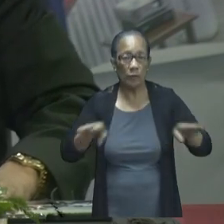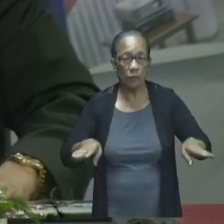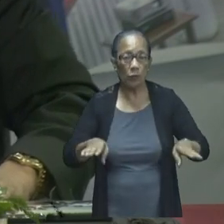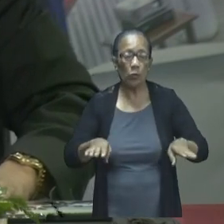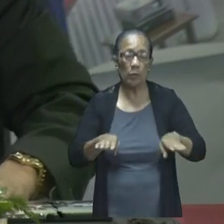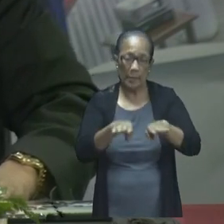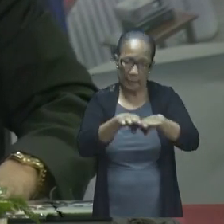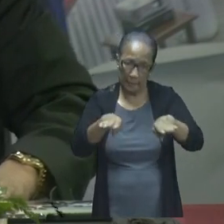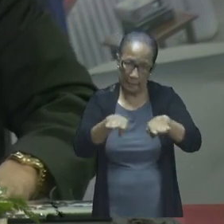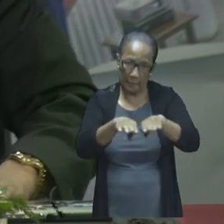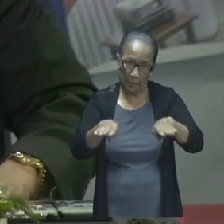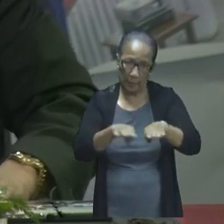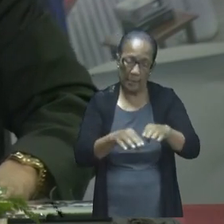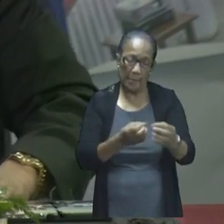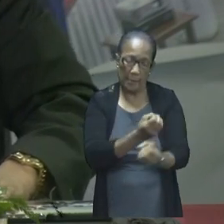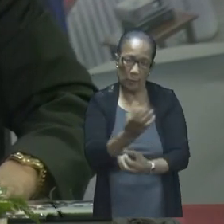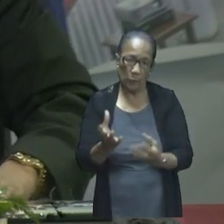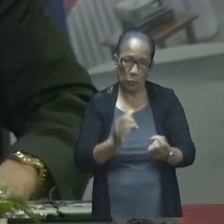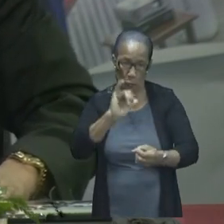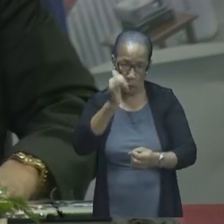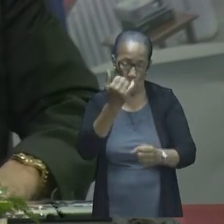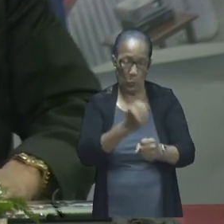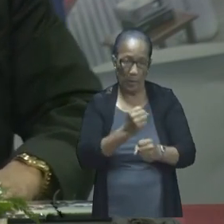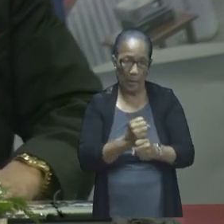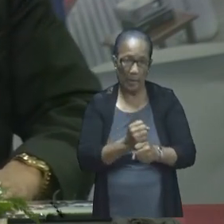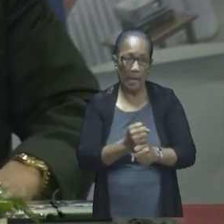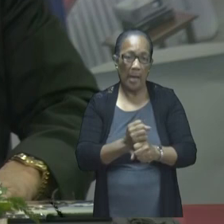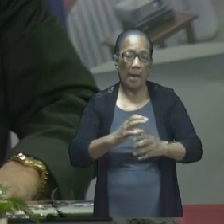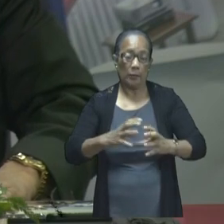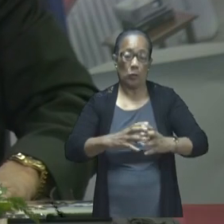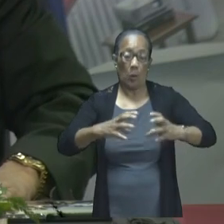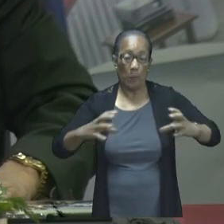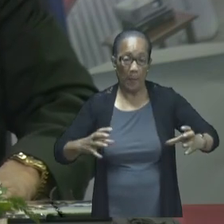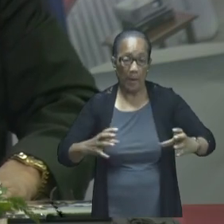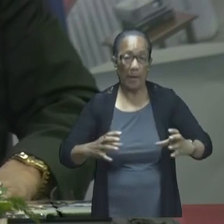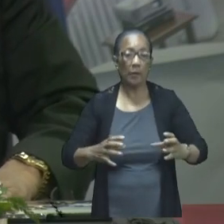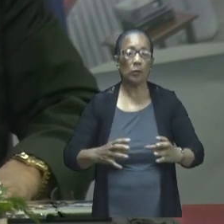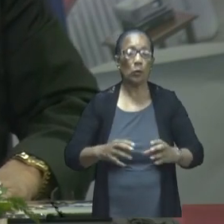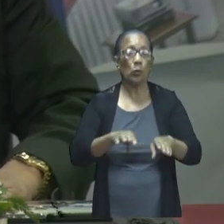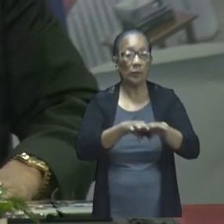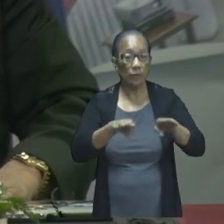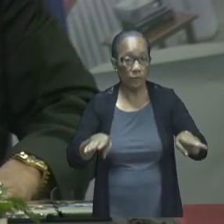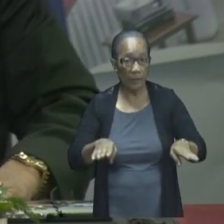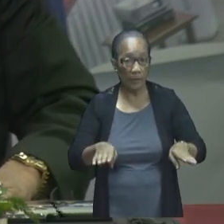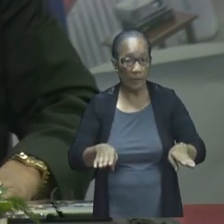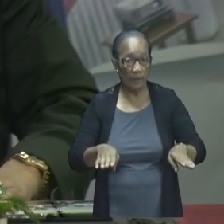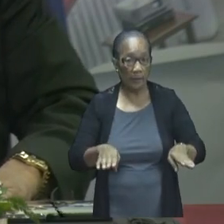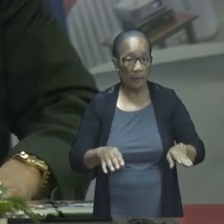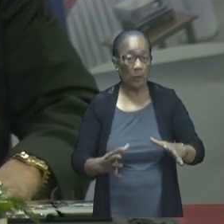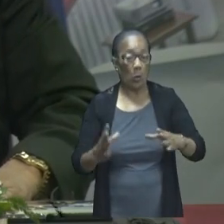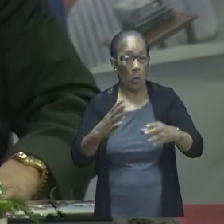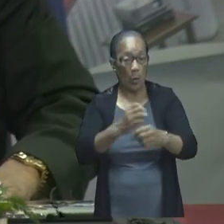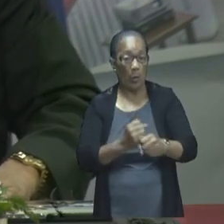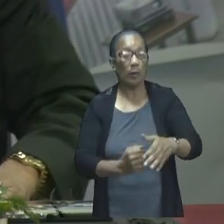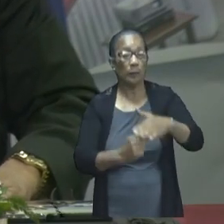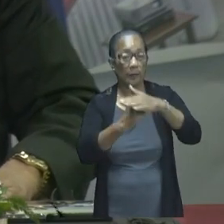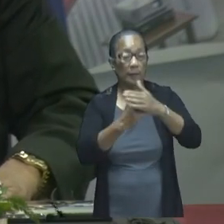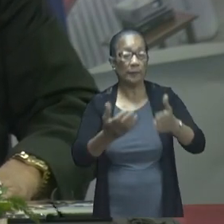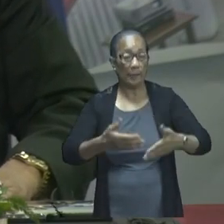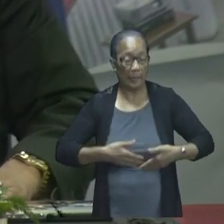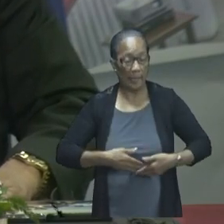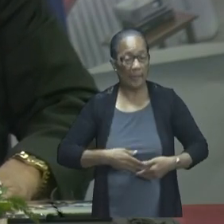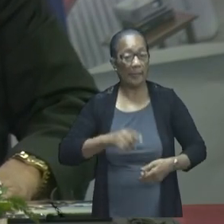macroniveau je economie herstelt heb als je op macroniveau die internationale b-stand begint te krijgen en hier is die vertaalslag